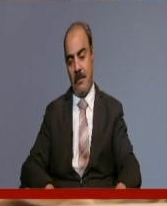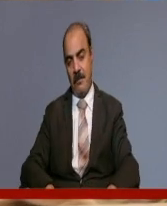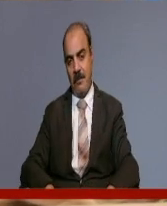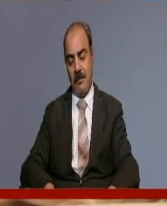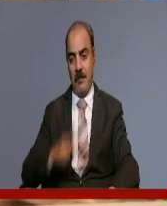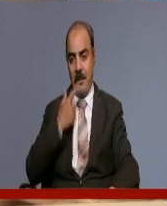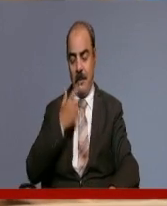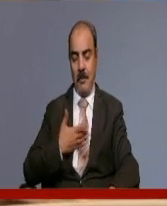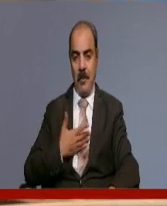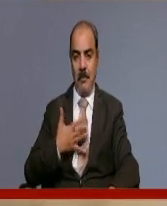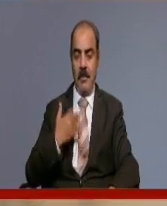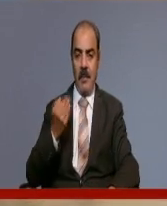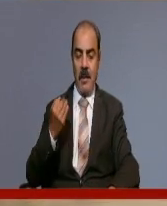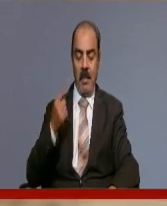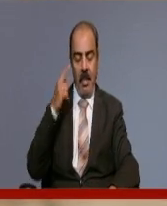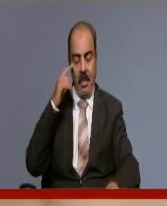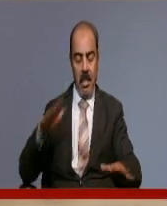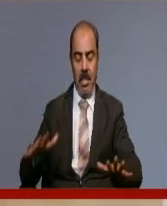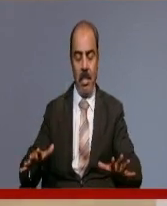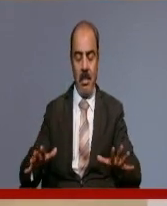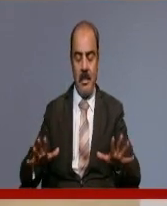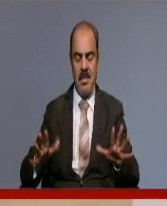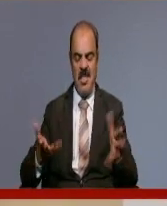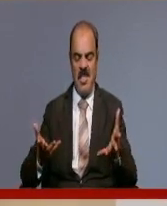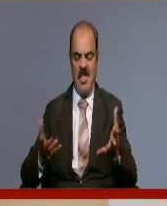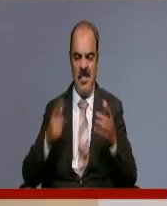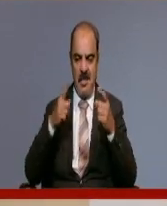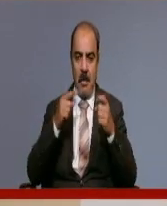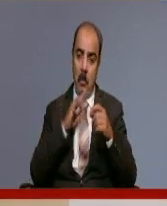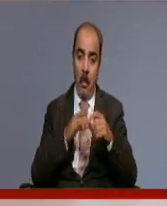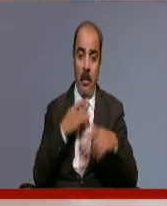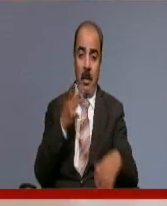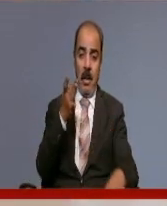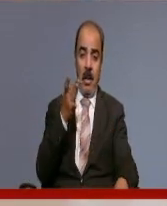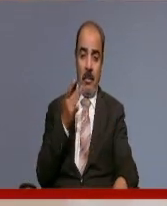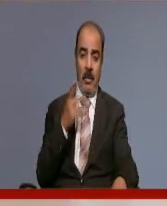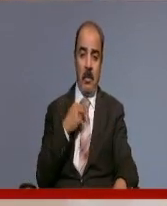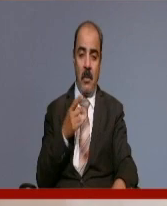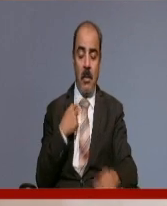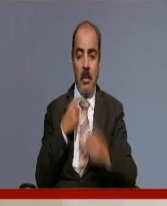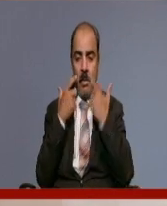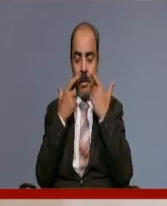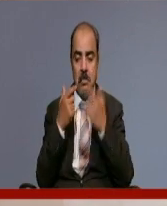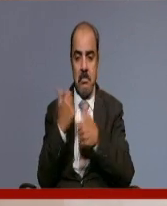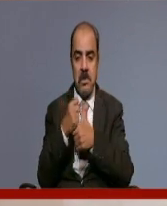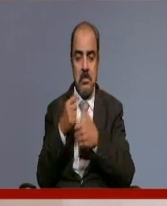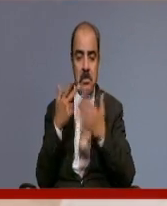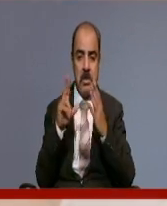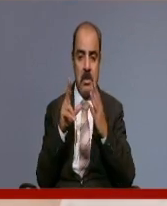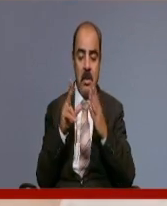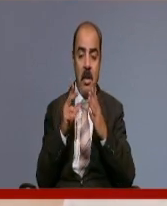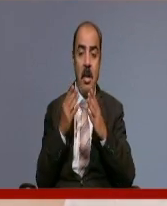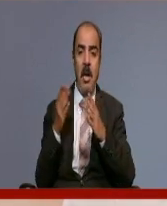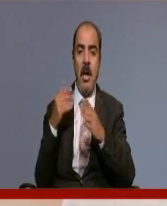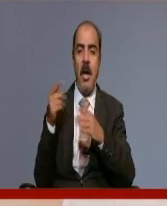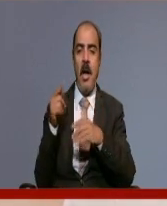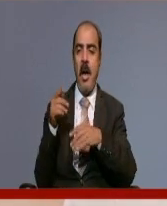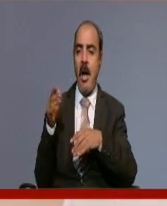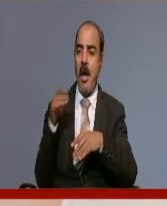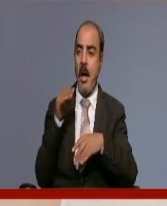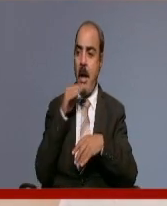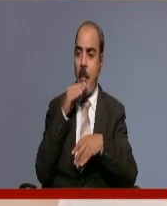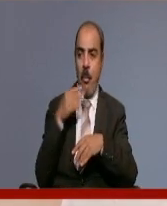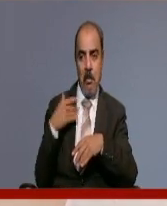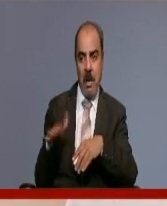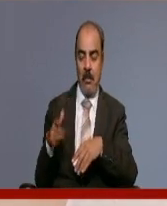30 سنه اكيد مش هتواصلي فانت ازاي اكيد سحر هتتجوز فيبقى الاولى بقى عم الولاد يعني باي